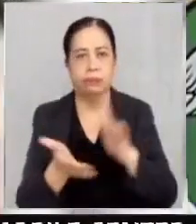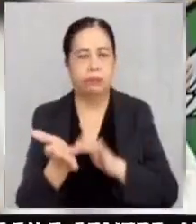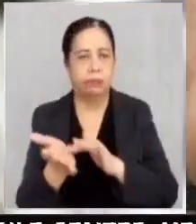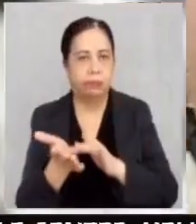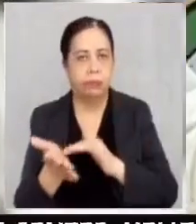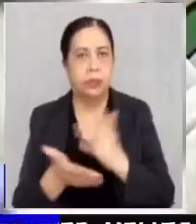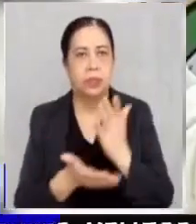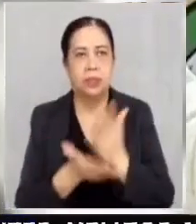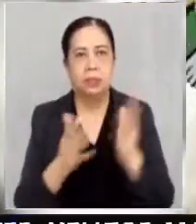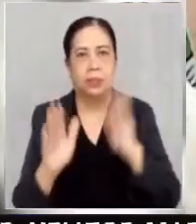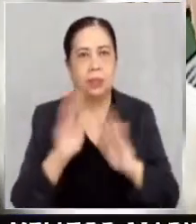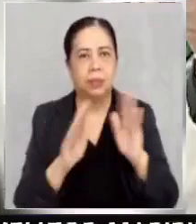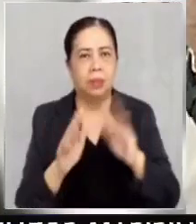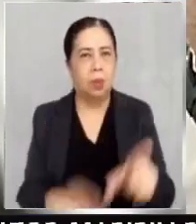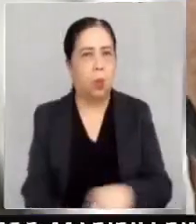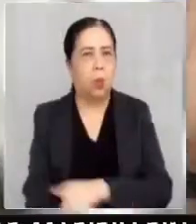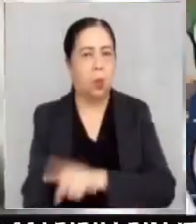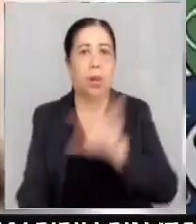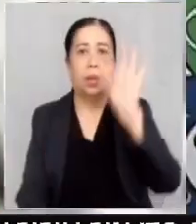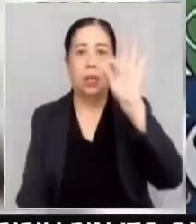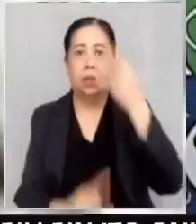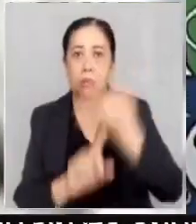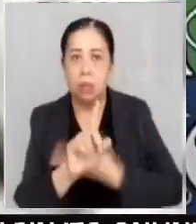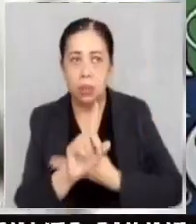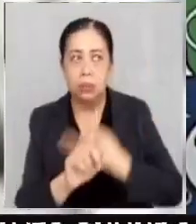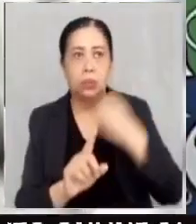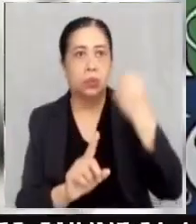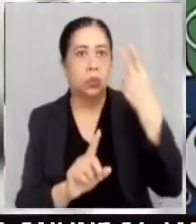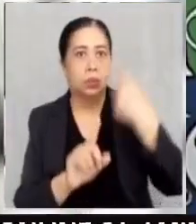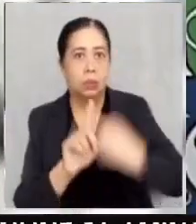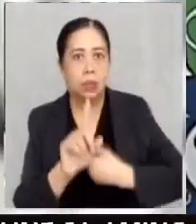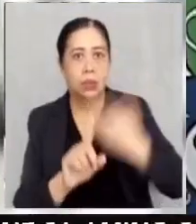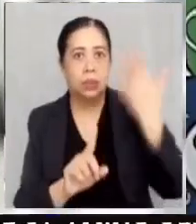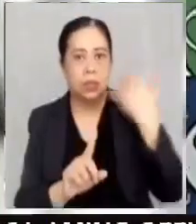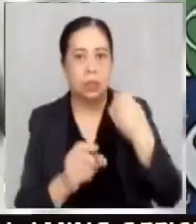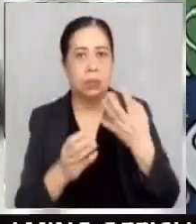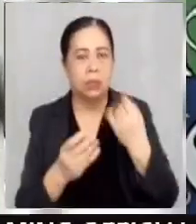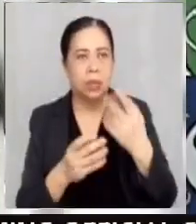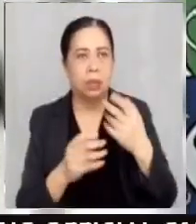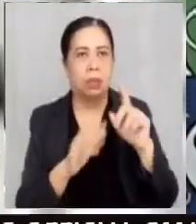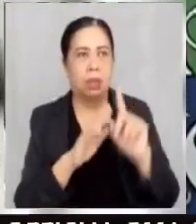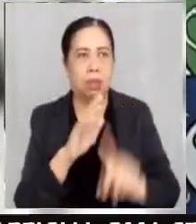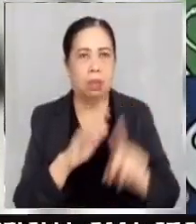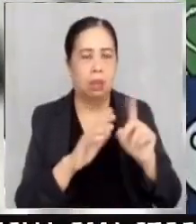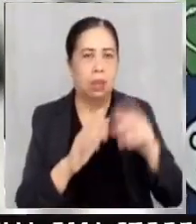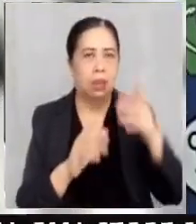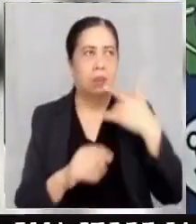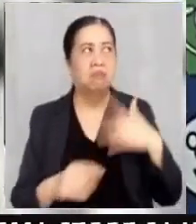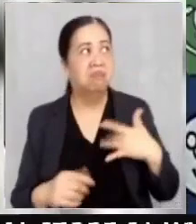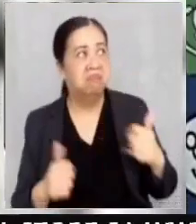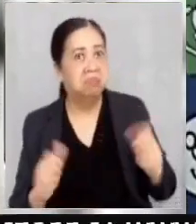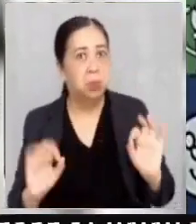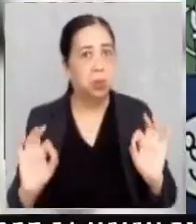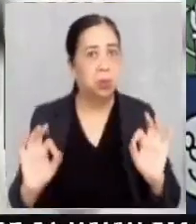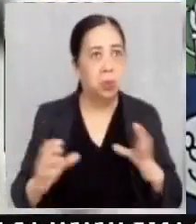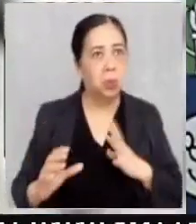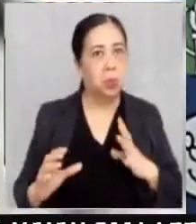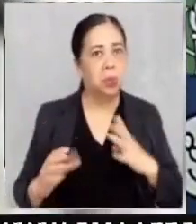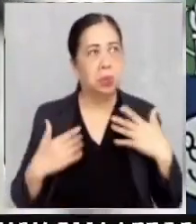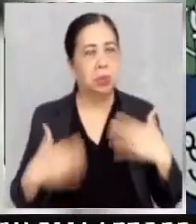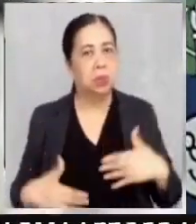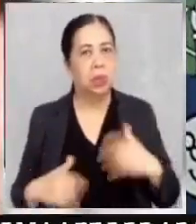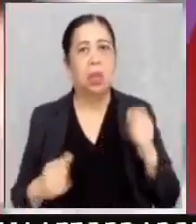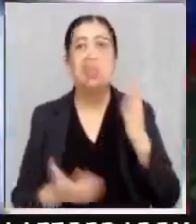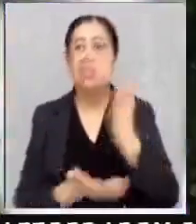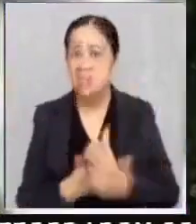TB is mahaba, 9 months to 12 months dati. Madaming fallout kasi pag wala nang naramdaman yung pasyente, hinihinto niya